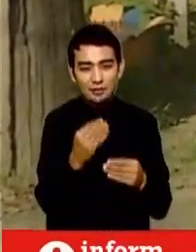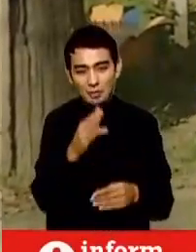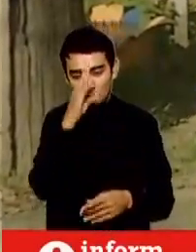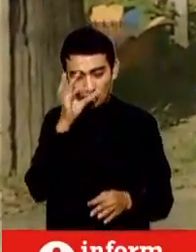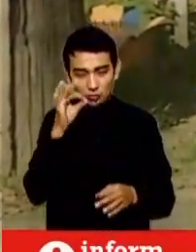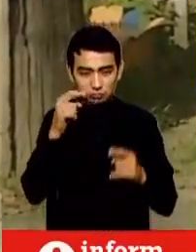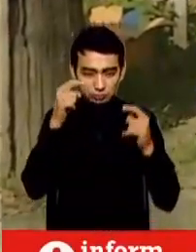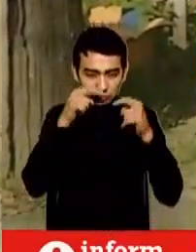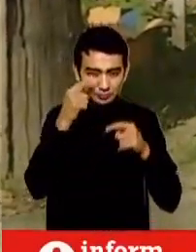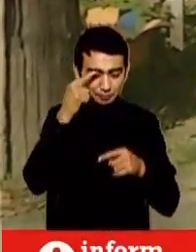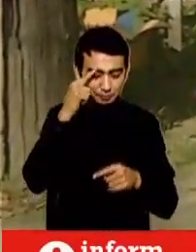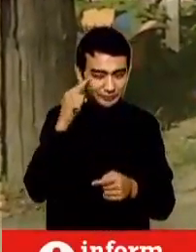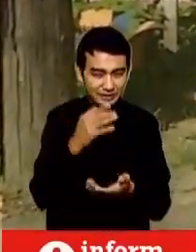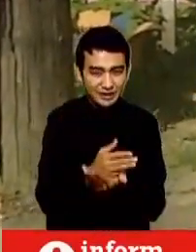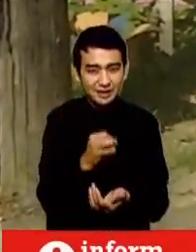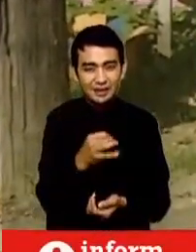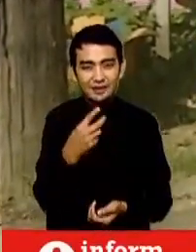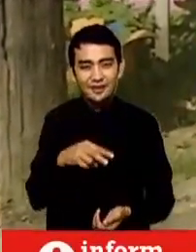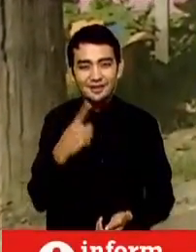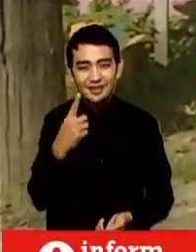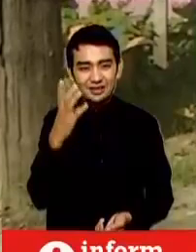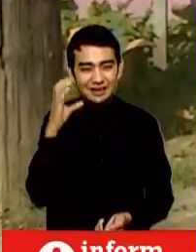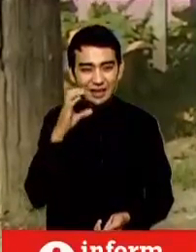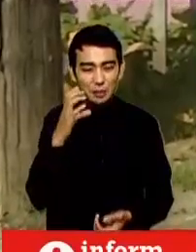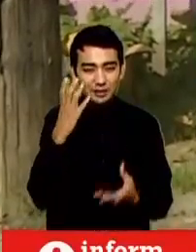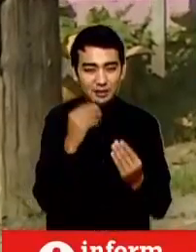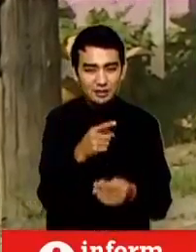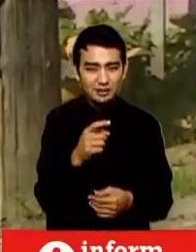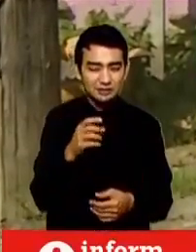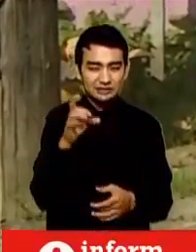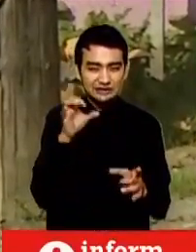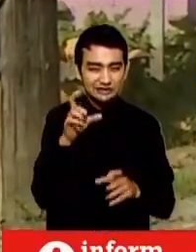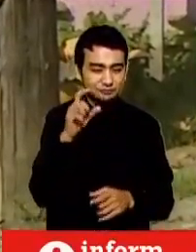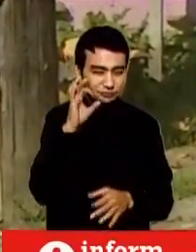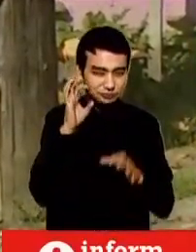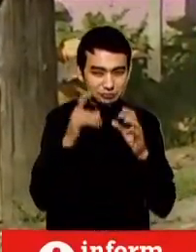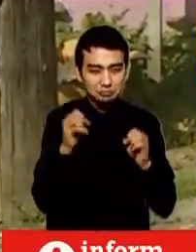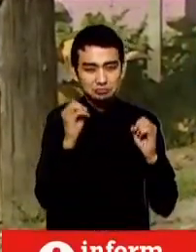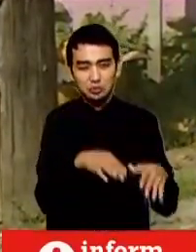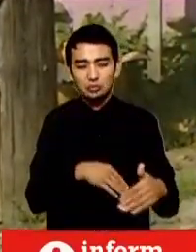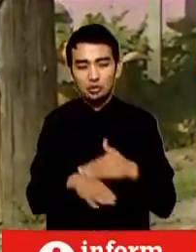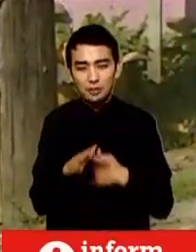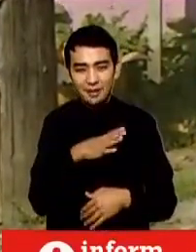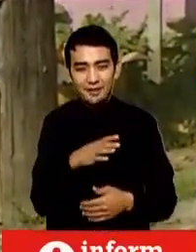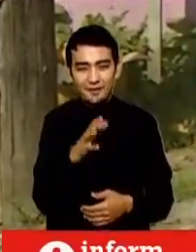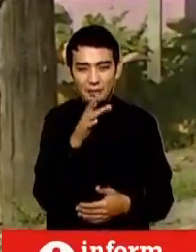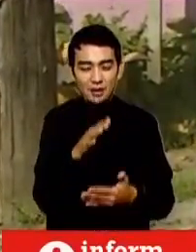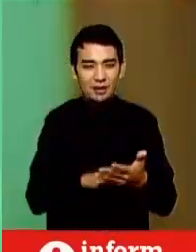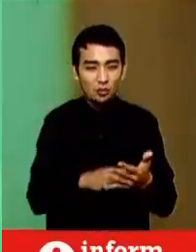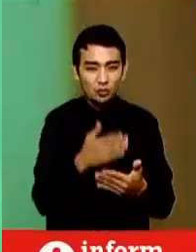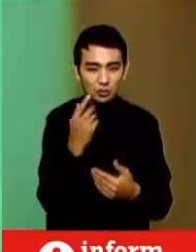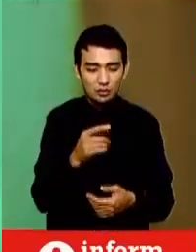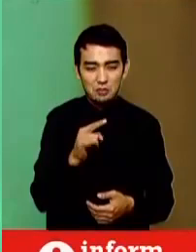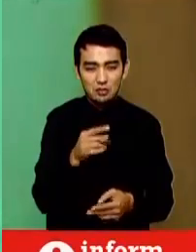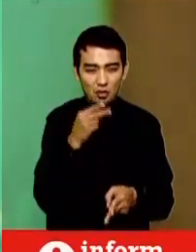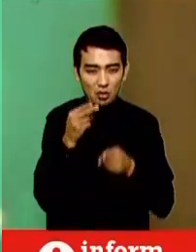қабағы жарық екенін байқаған. Ал 21-ші қыркүйек күні бет-ауыз көгерген баланы осында әкеліп тастапты. Арада көп уақыт өтпестен бала құса